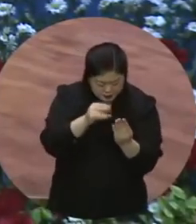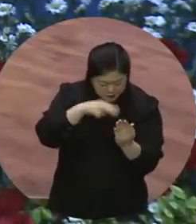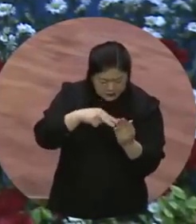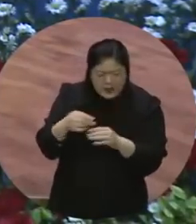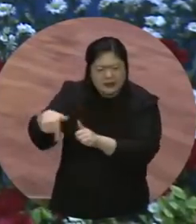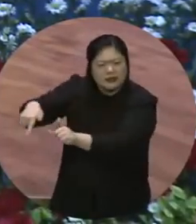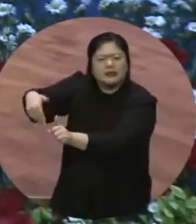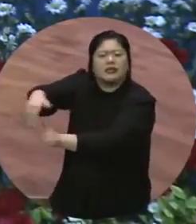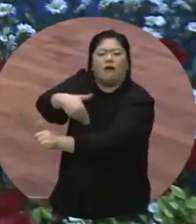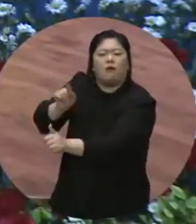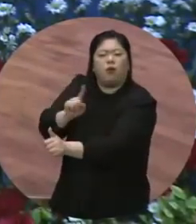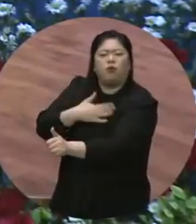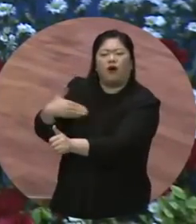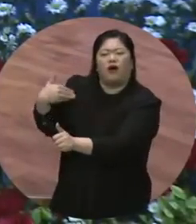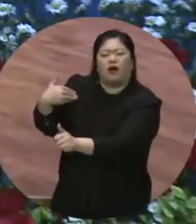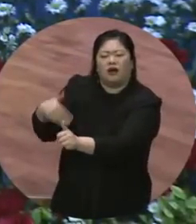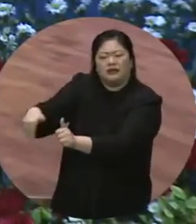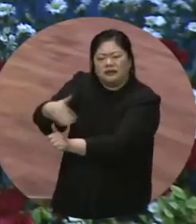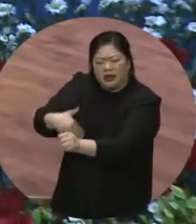잘 이어갔어.